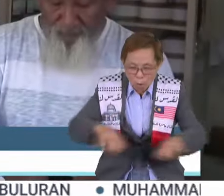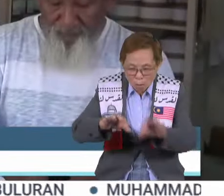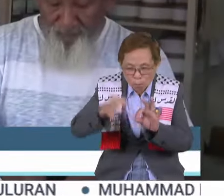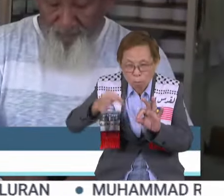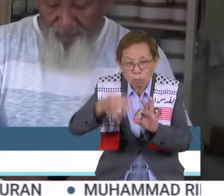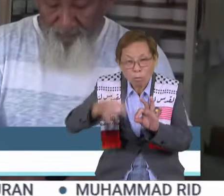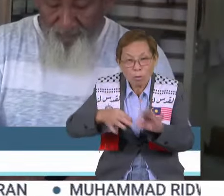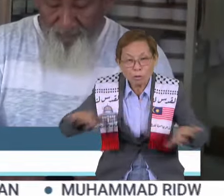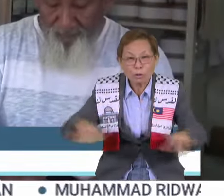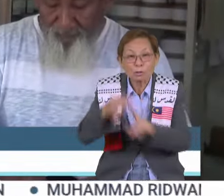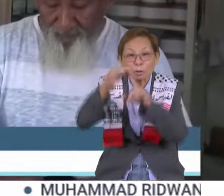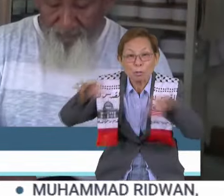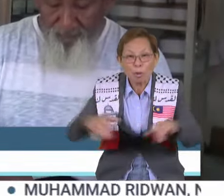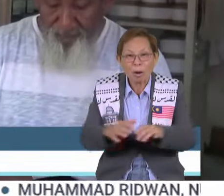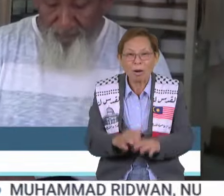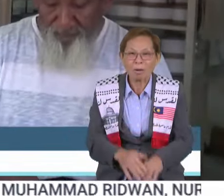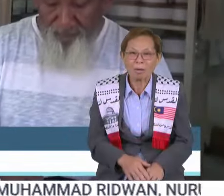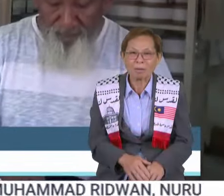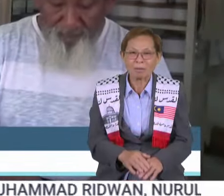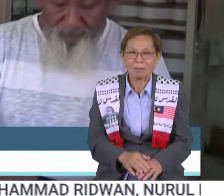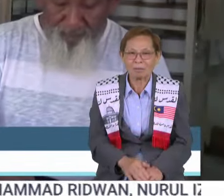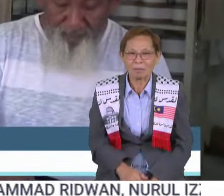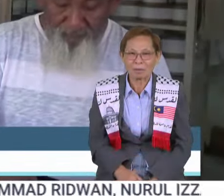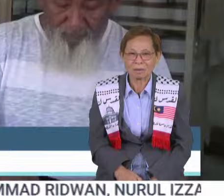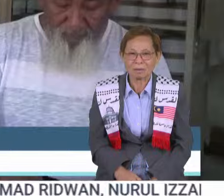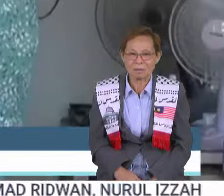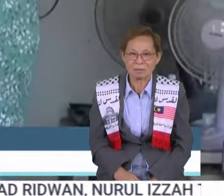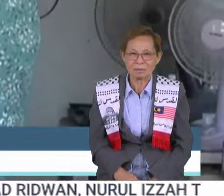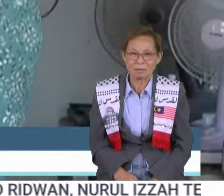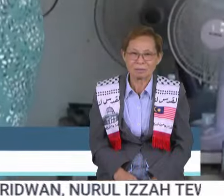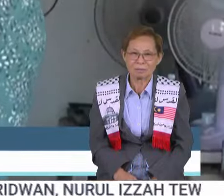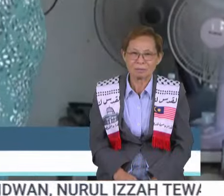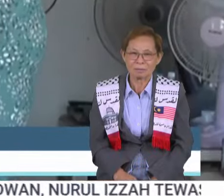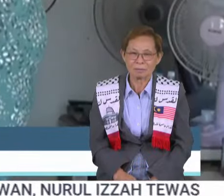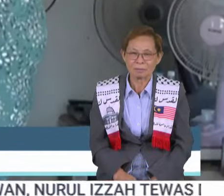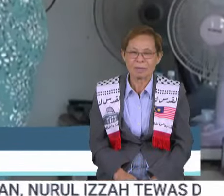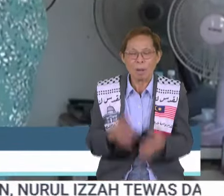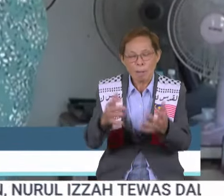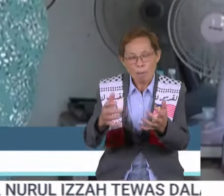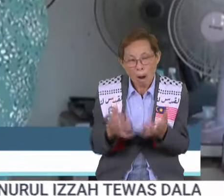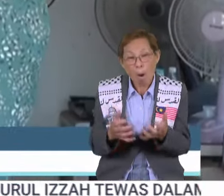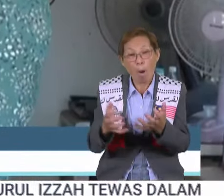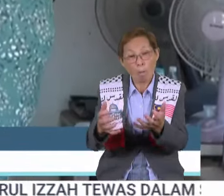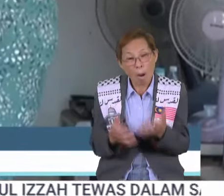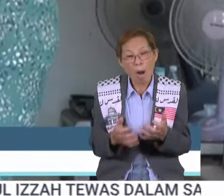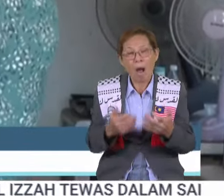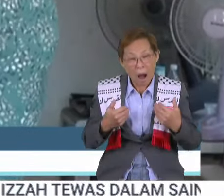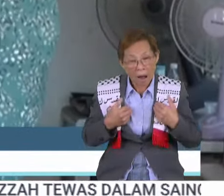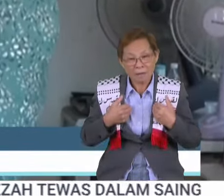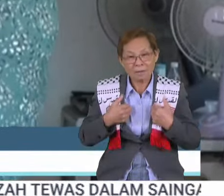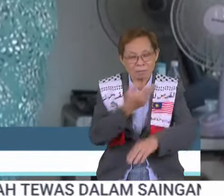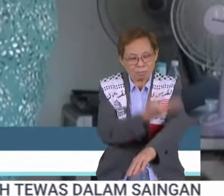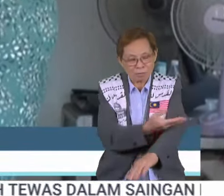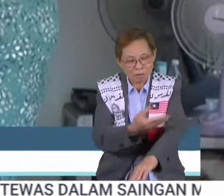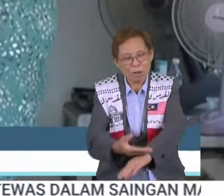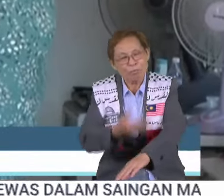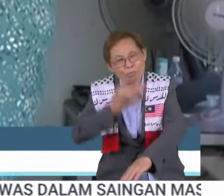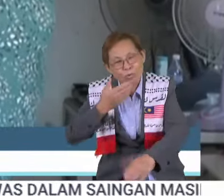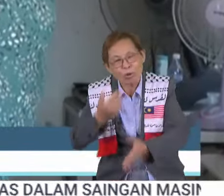rendah, ada bukit, ada bukit semua tu. So, tu beza. Hasratnya supaya ada generasi muda